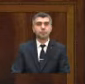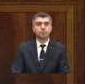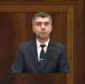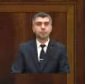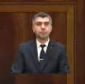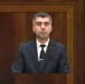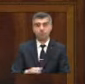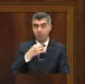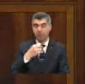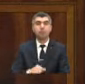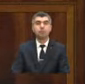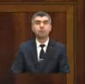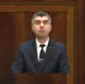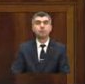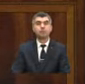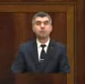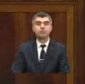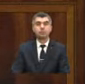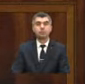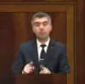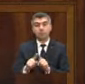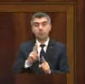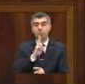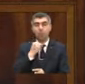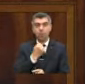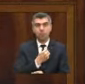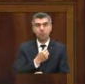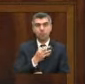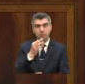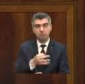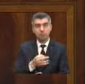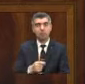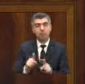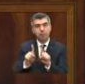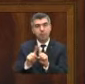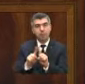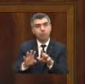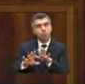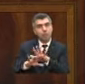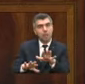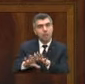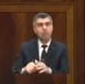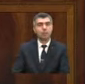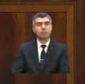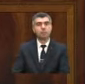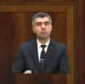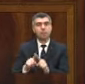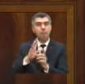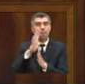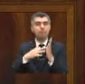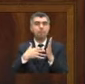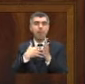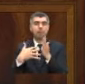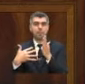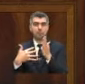ومن هنا فقد أولت الحكومة اهتمام خاص بالمجال الاجتماعي وسطرت في برنامجها عدد